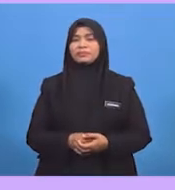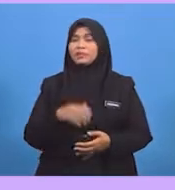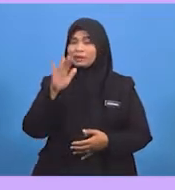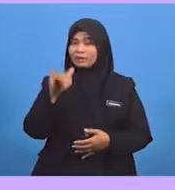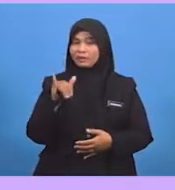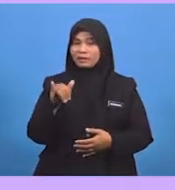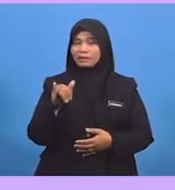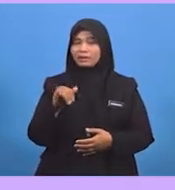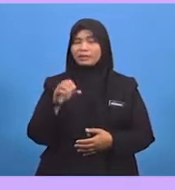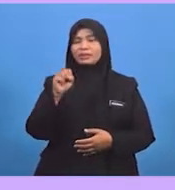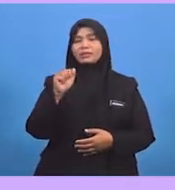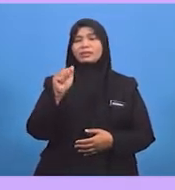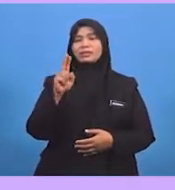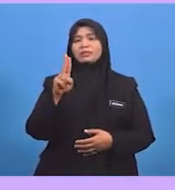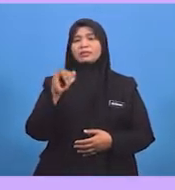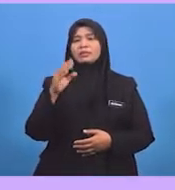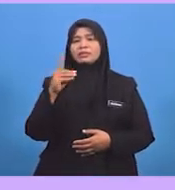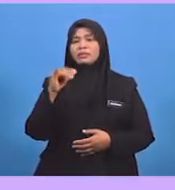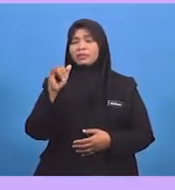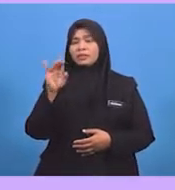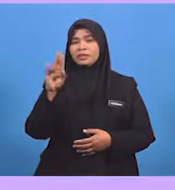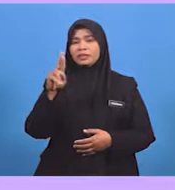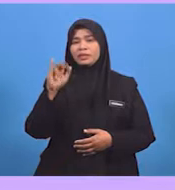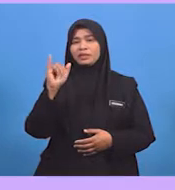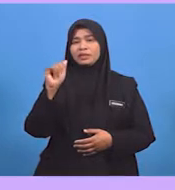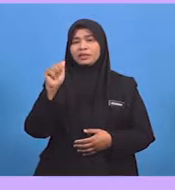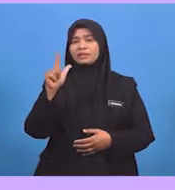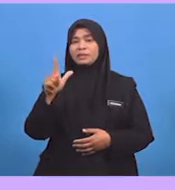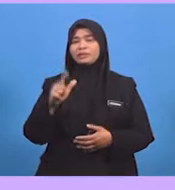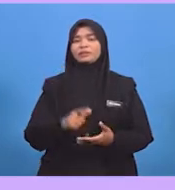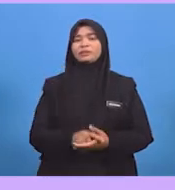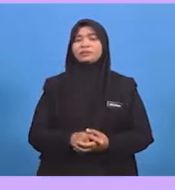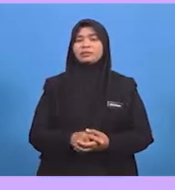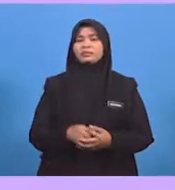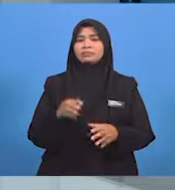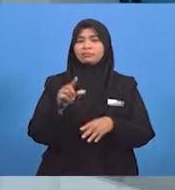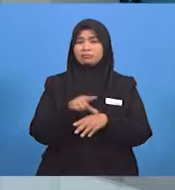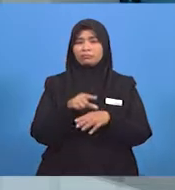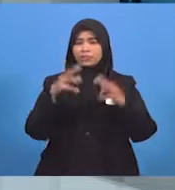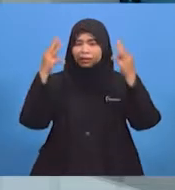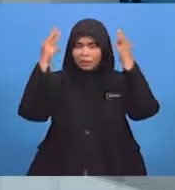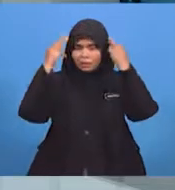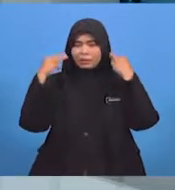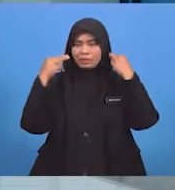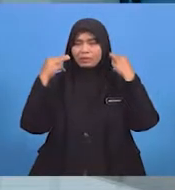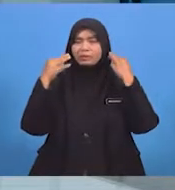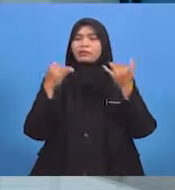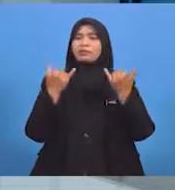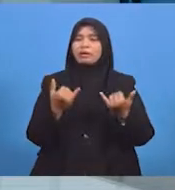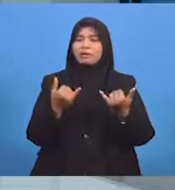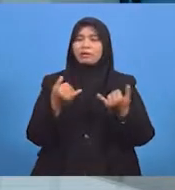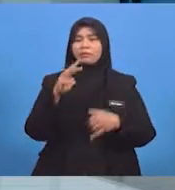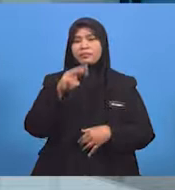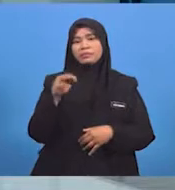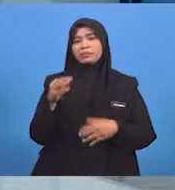Ya, Rial Saudi Arab digunakan di Mekah. Sekarang, murid-murid sudah